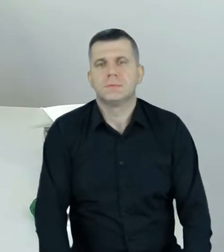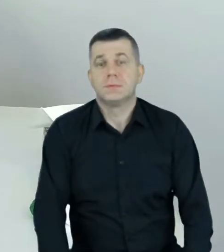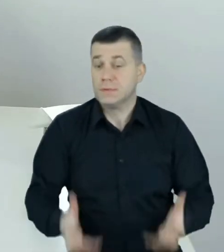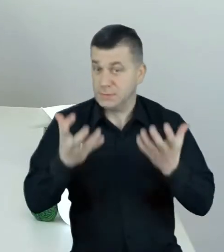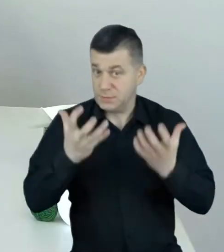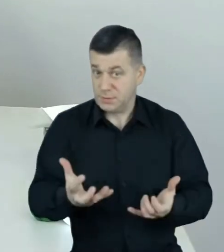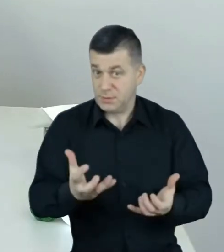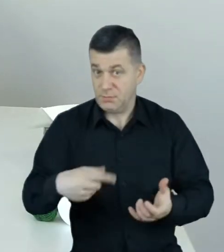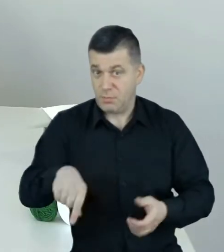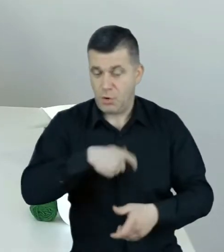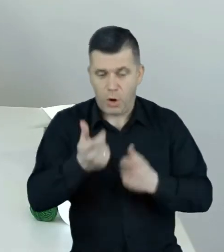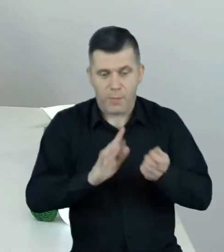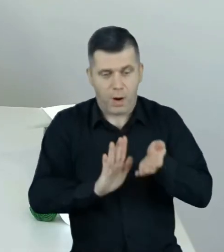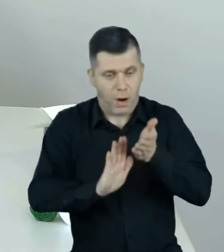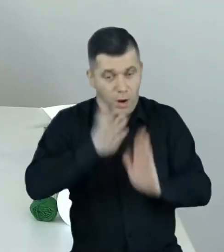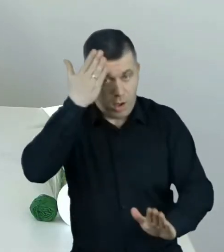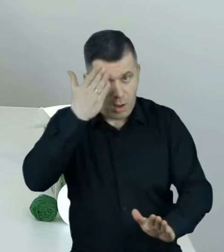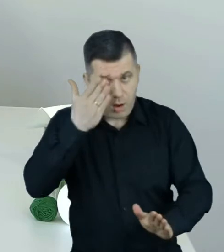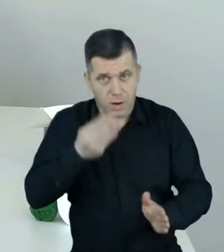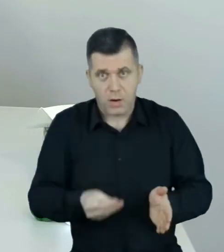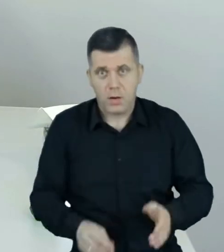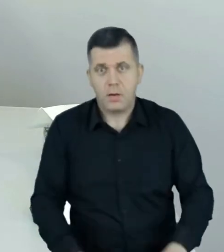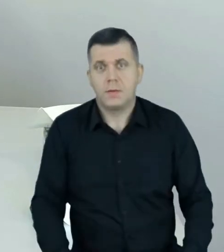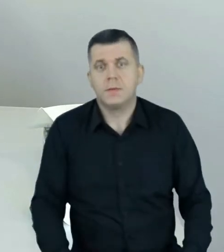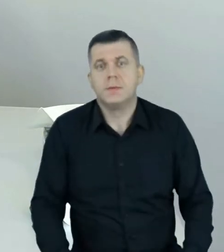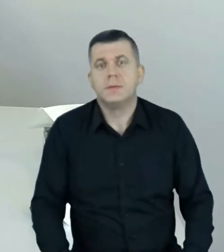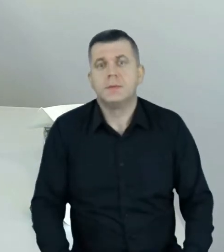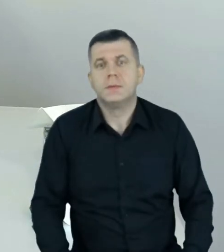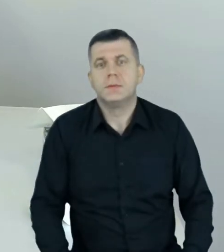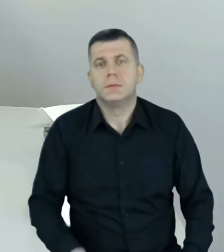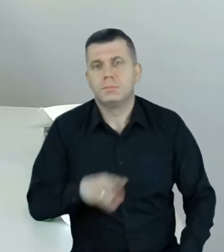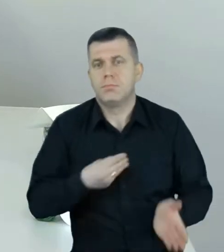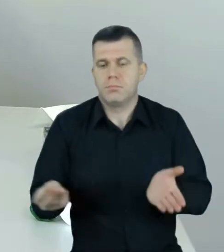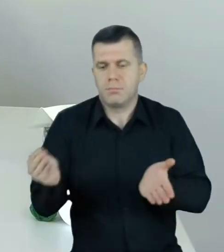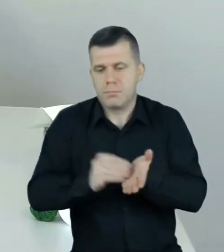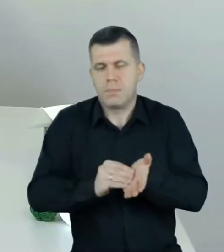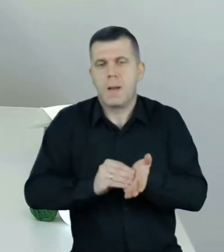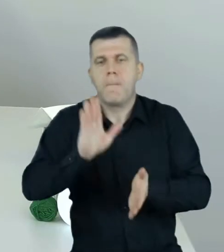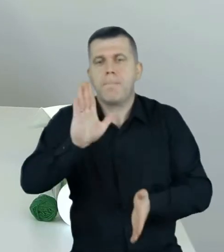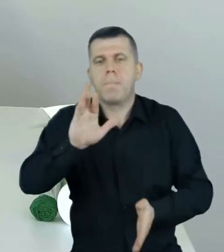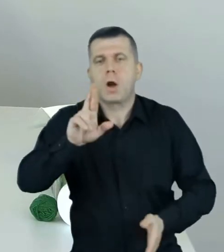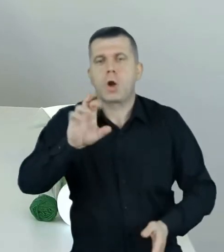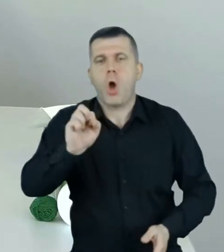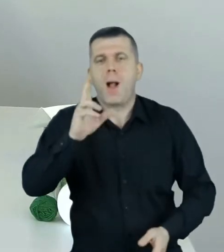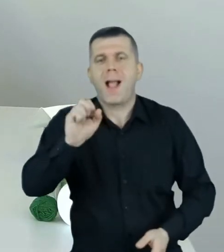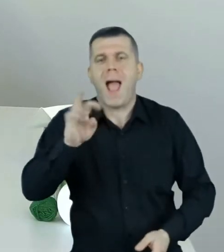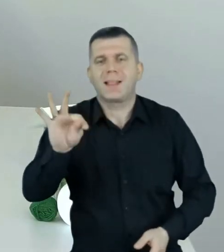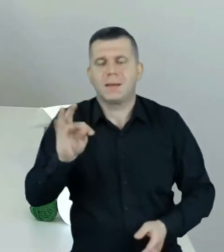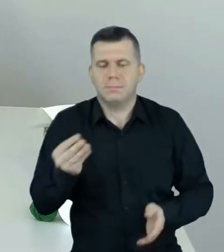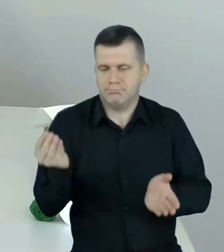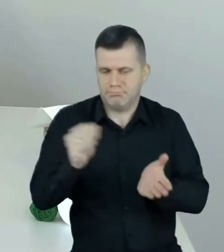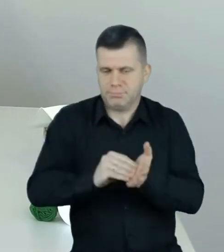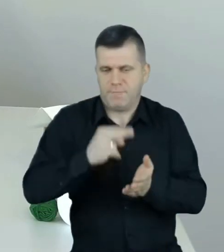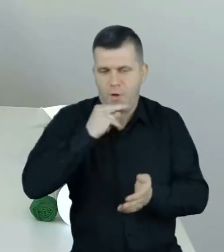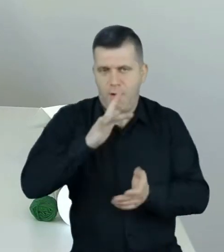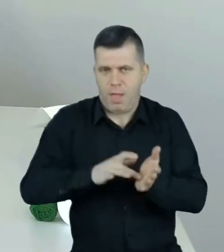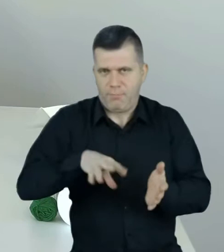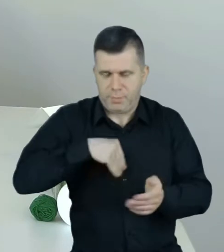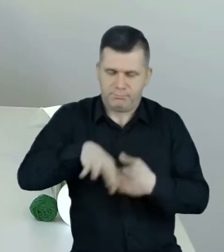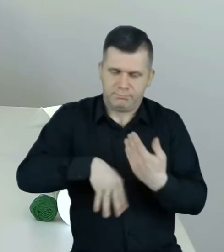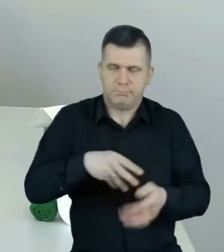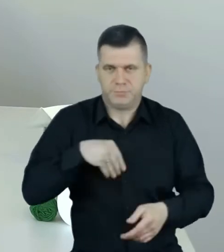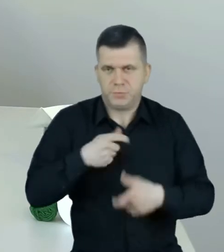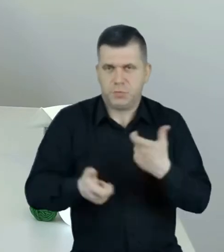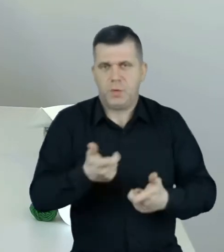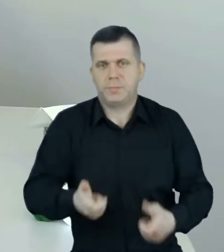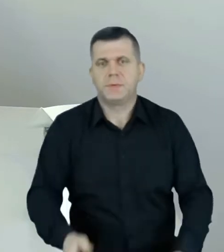Jeśli chcemy aby nasze kuleczki się błyszczały możemy dodać w tym momencie na przykład brokat z do naszej wody z